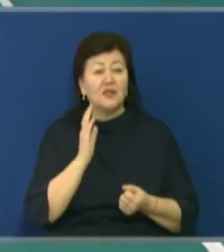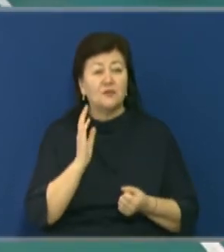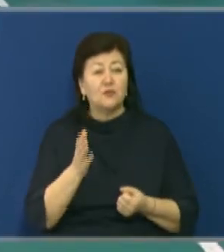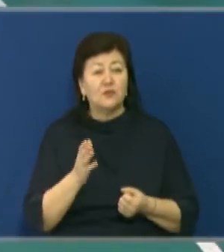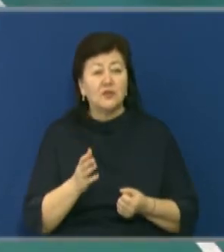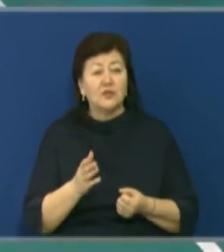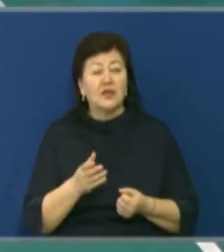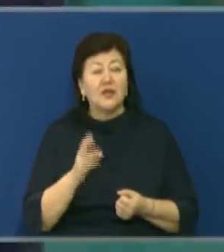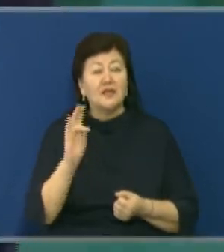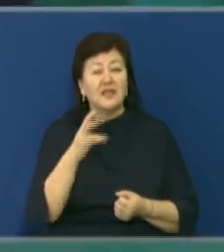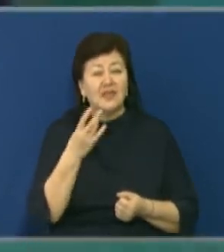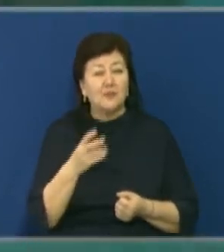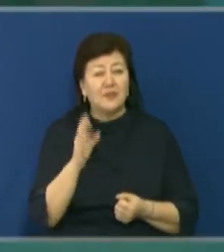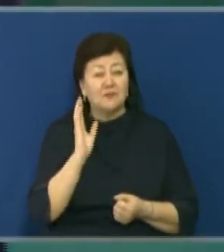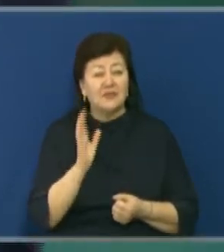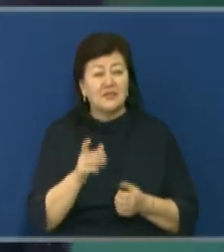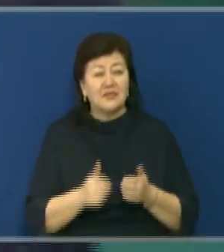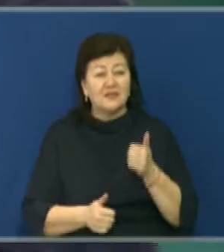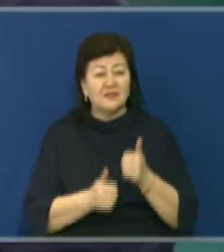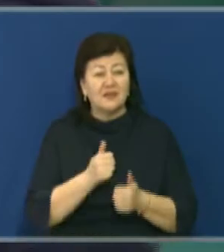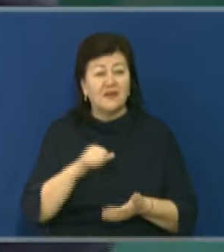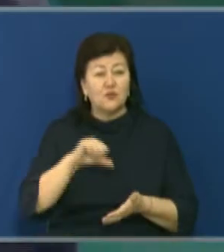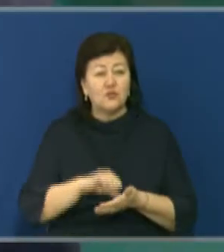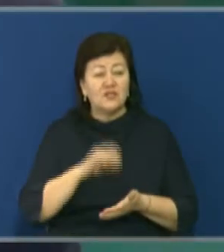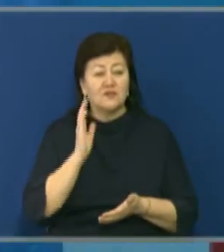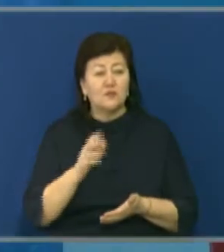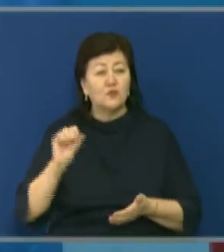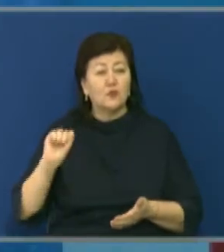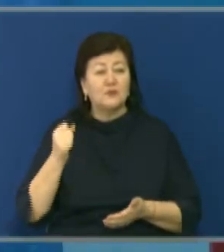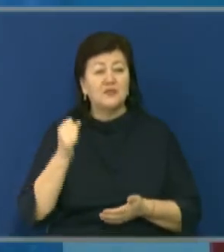который состоится в ноябре месяце. Бахытгуль Казиз, Кайрат Кожахметов, телеканал «Семей».